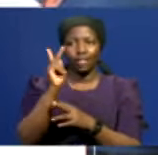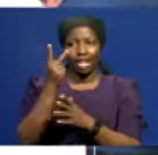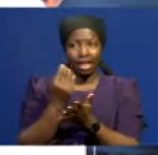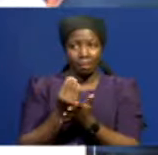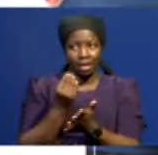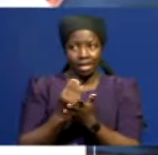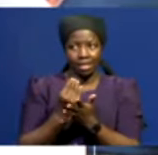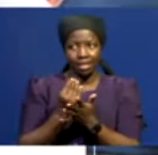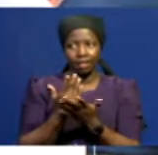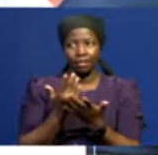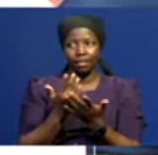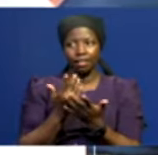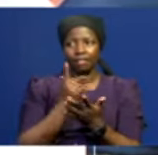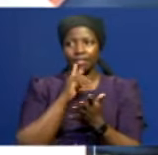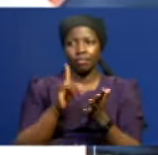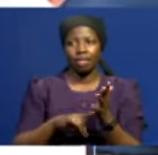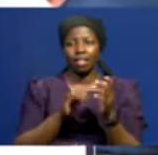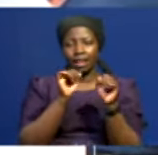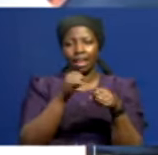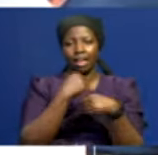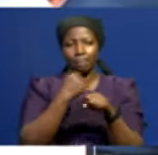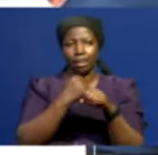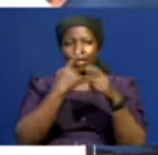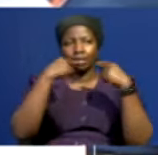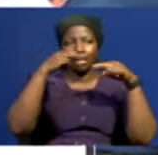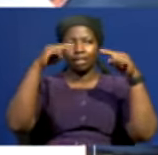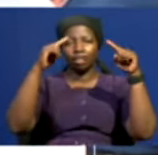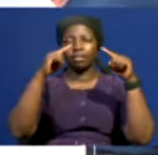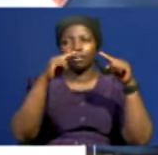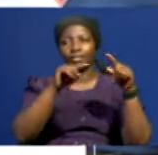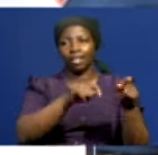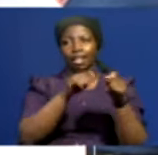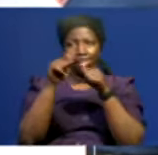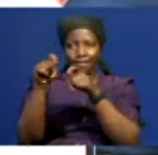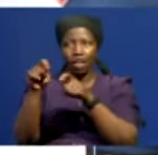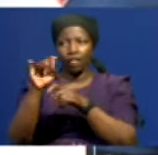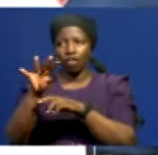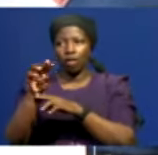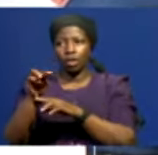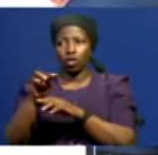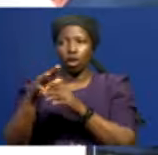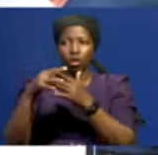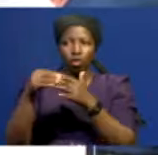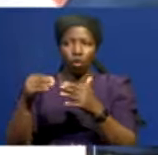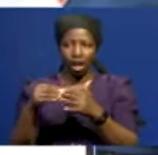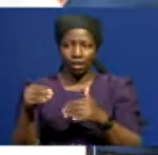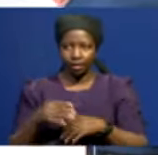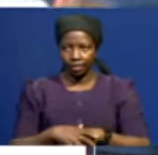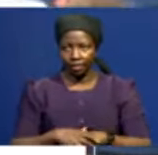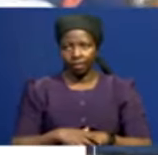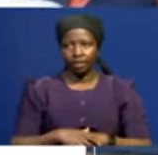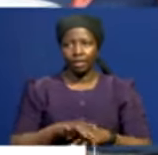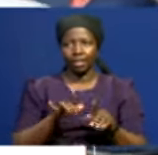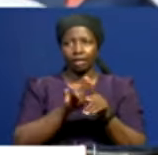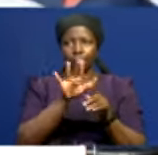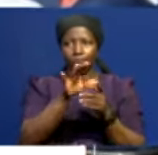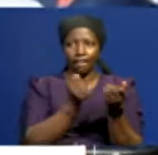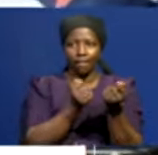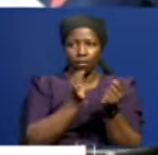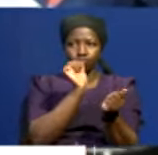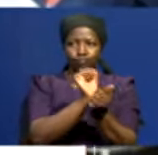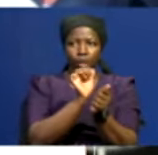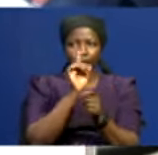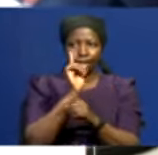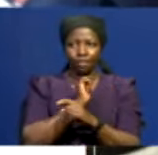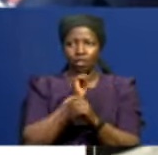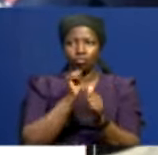wangefanikisha uhamisho wa dola trilioni 4. Idara ya upelelezi wa jinai imesema inazulia gari lake pia, ambalo linaaminika kununuliwa